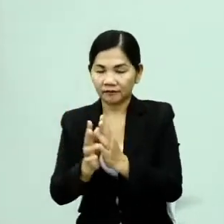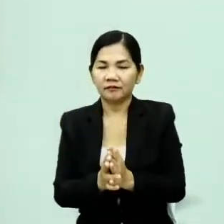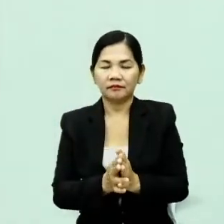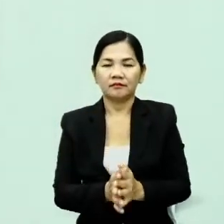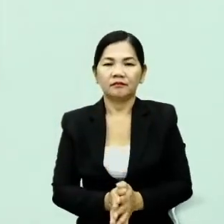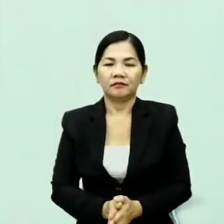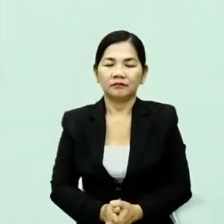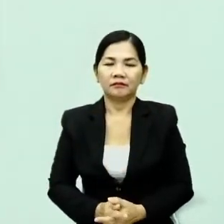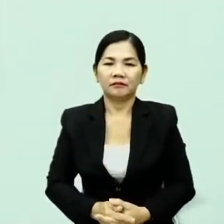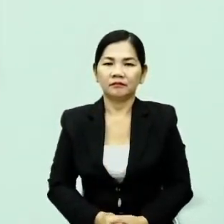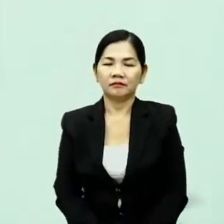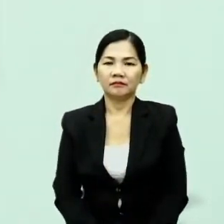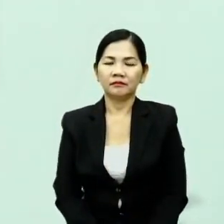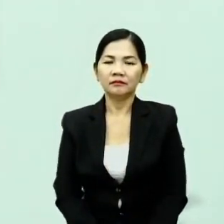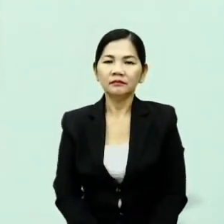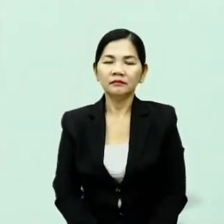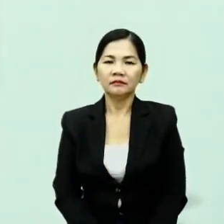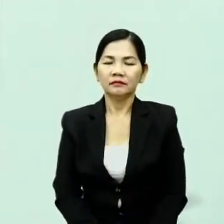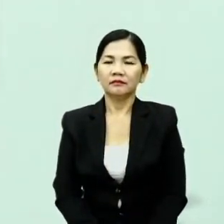nía